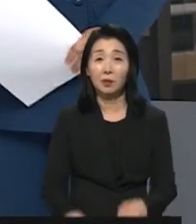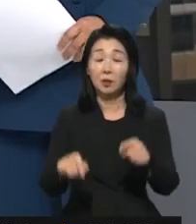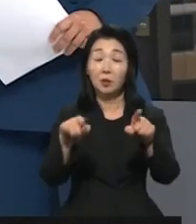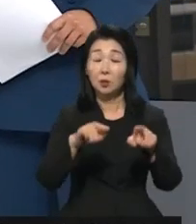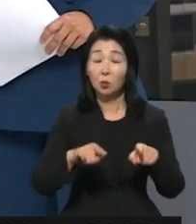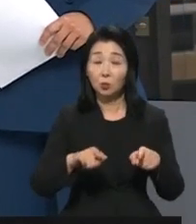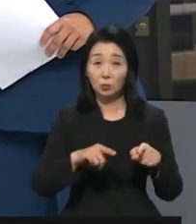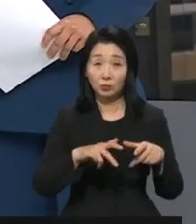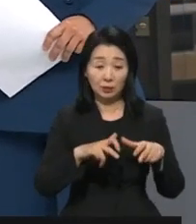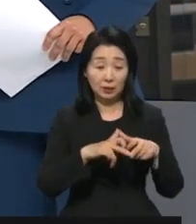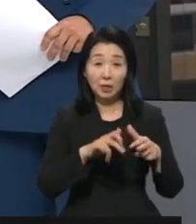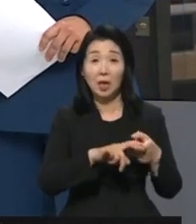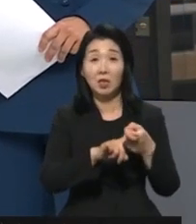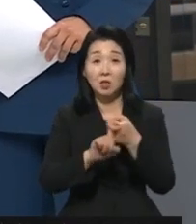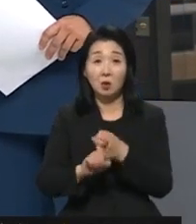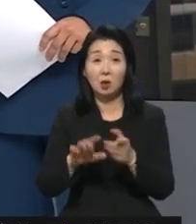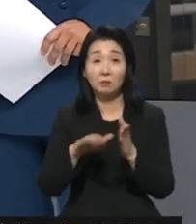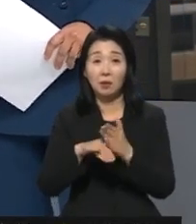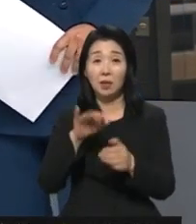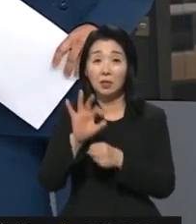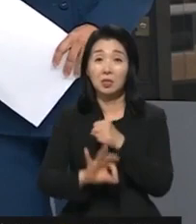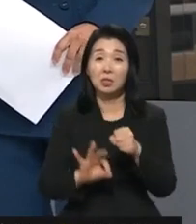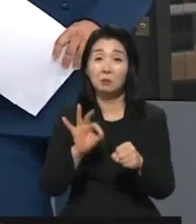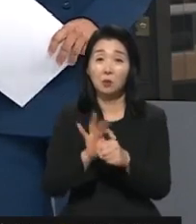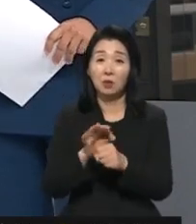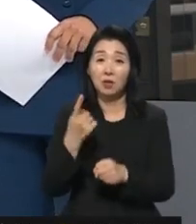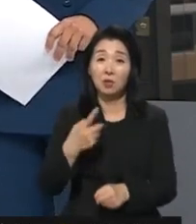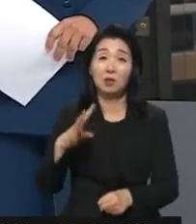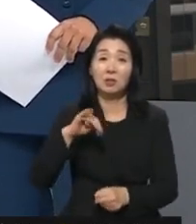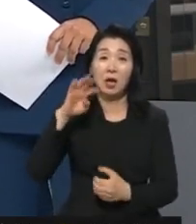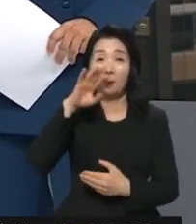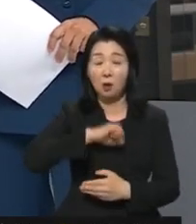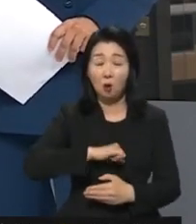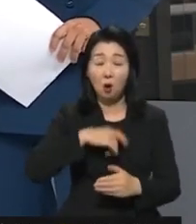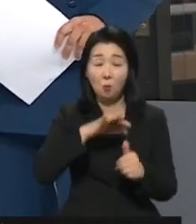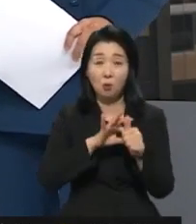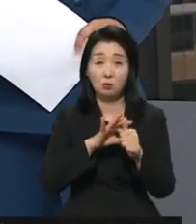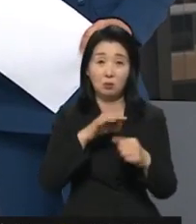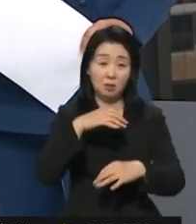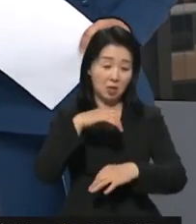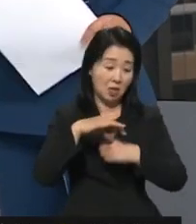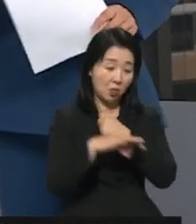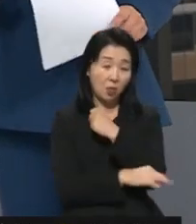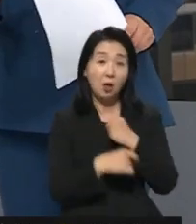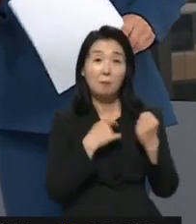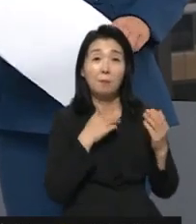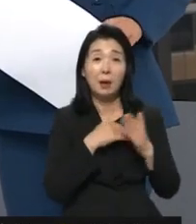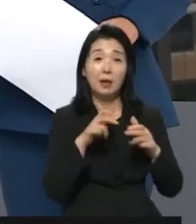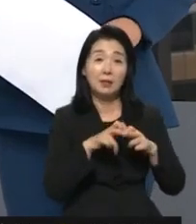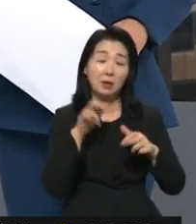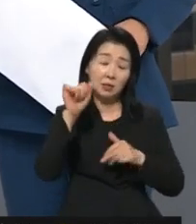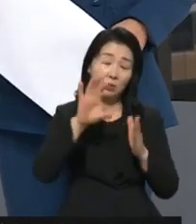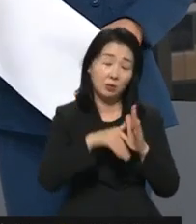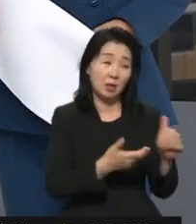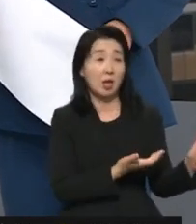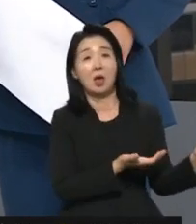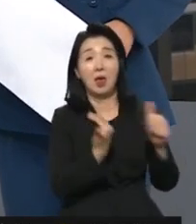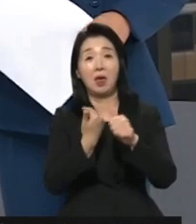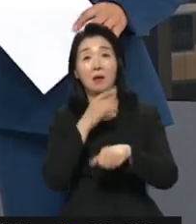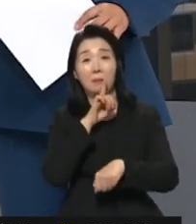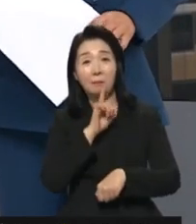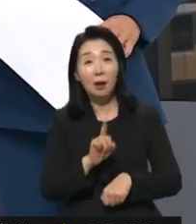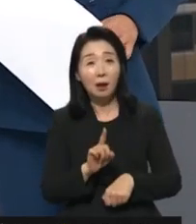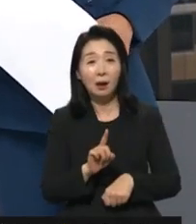10년간 1,400억의 보조금을 부정 수급했다. 또 장애인을 시위에 비자발적으로 동원했다. 이런 주장들도